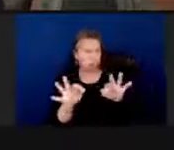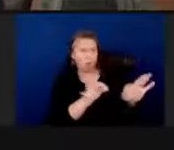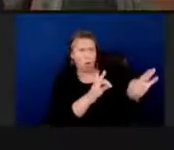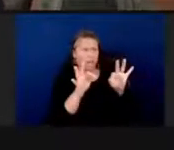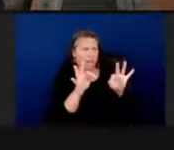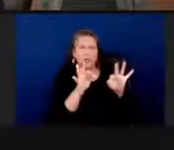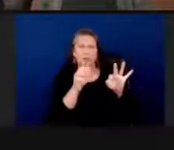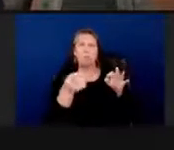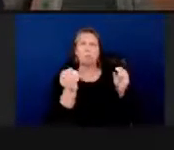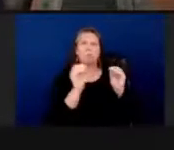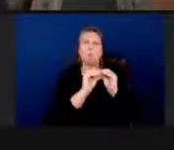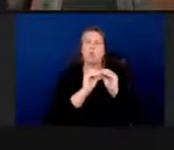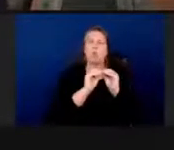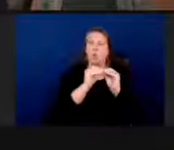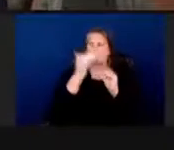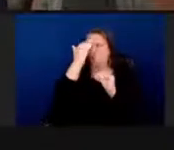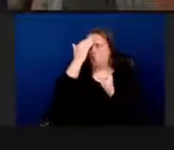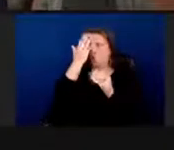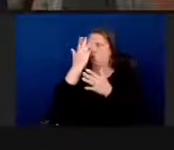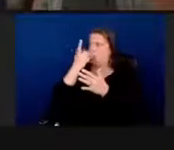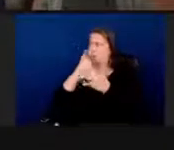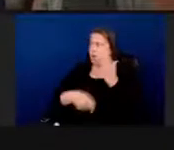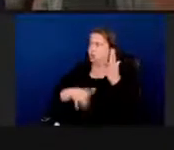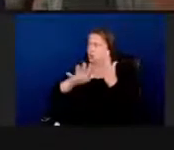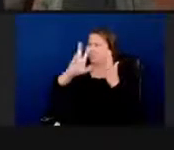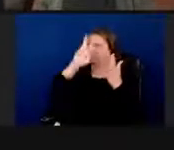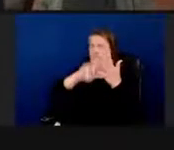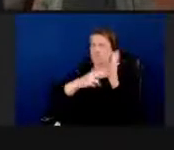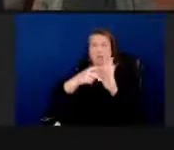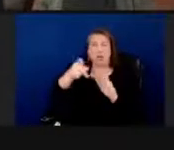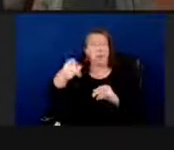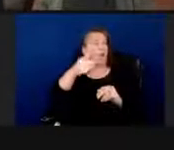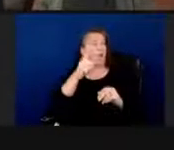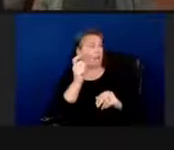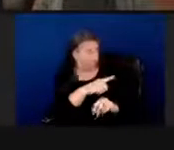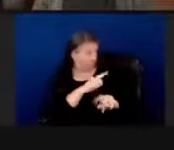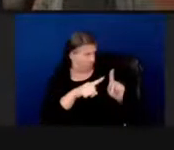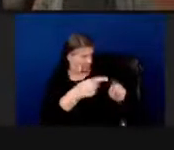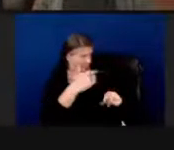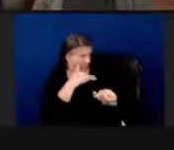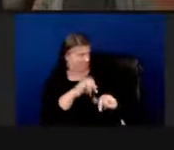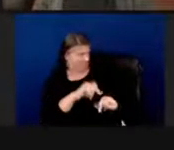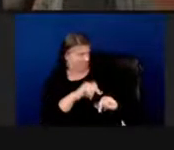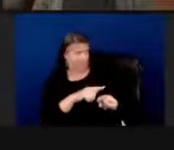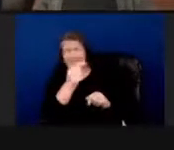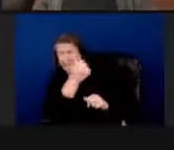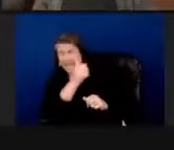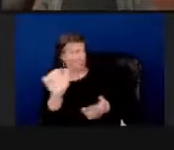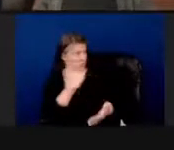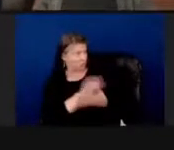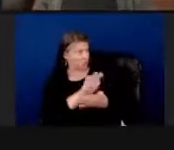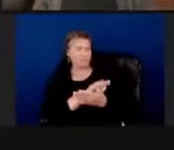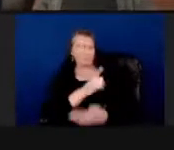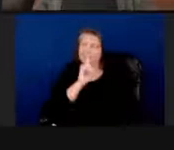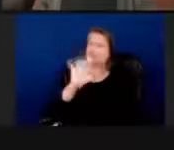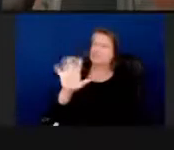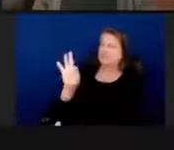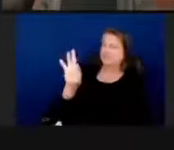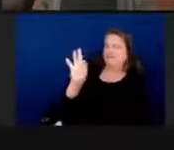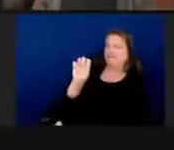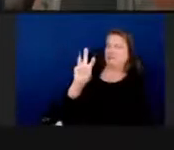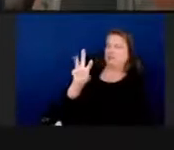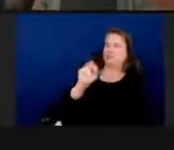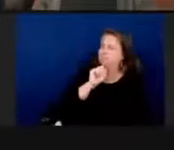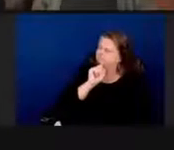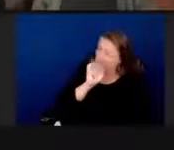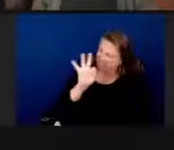tumehakikisha ya kuwa iwapo tunaweza kuhakikisha kwa kila shule ina msimamizi, basi tutaweza